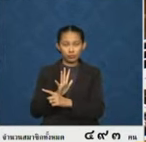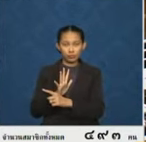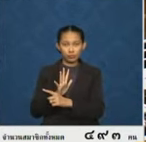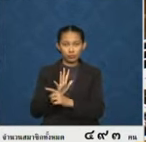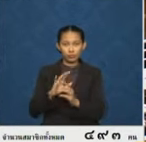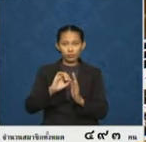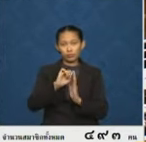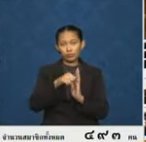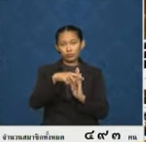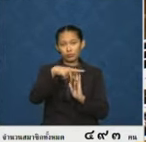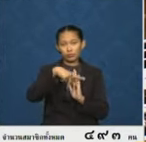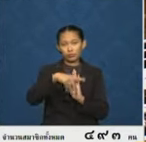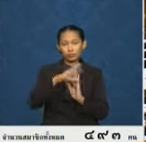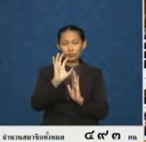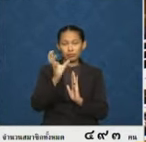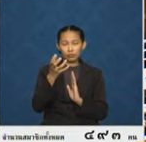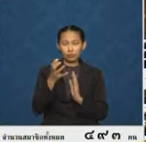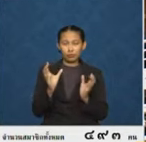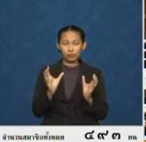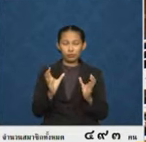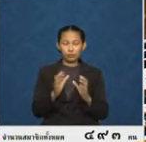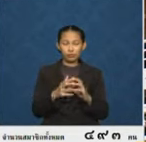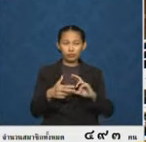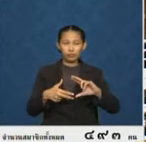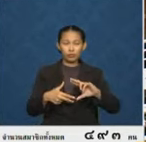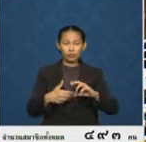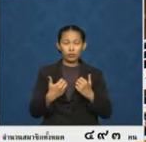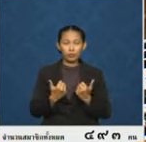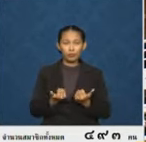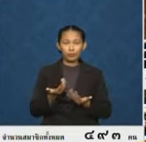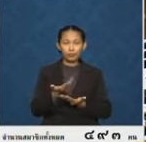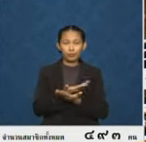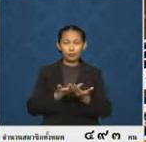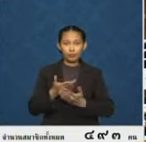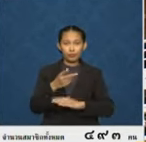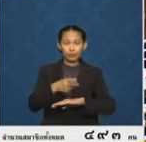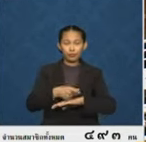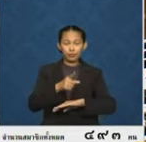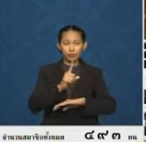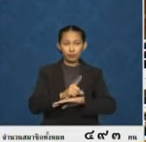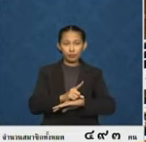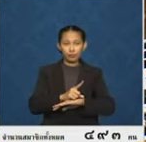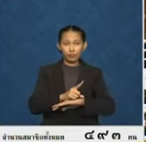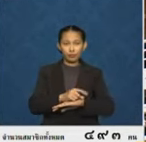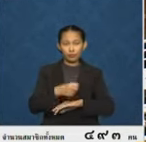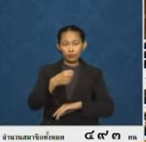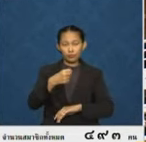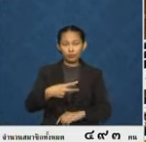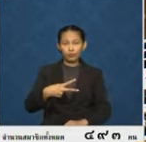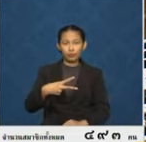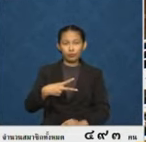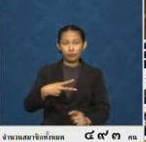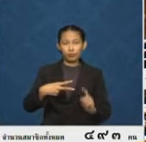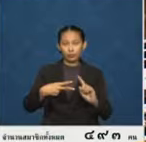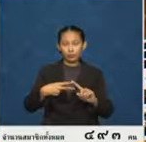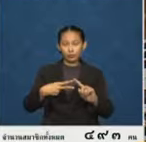จังหวัดพิษุโลกรวมไทยสร้างชาติครับวันนี้จะขอหารือกับท่านประธานสัก 2ประการครับประการแรกผม